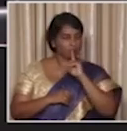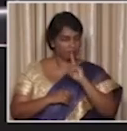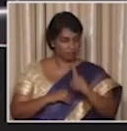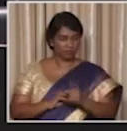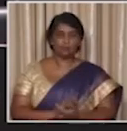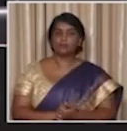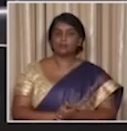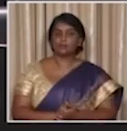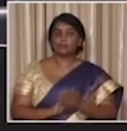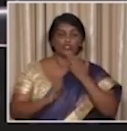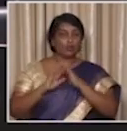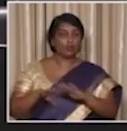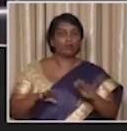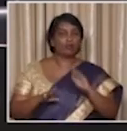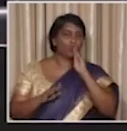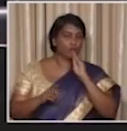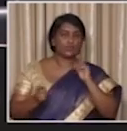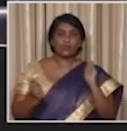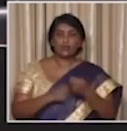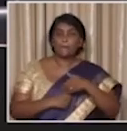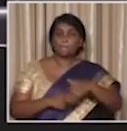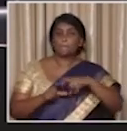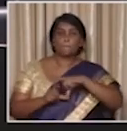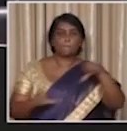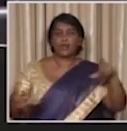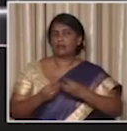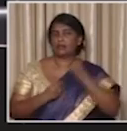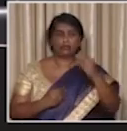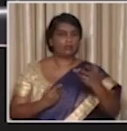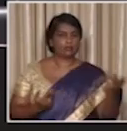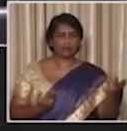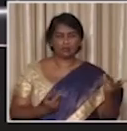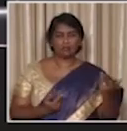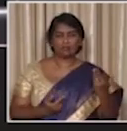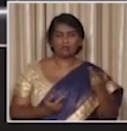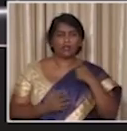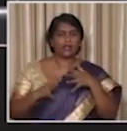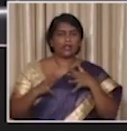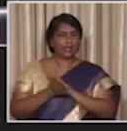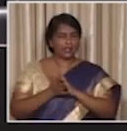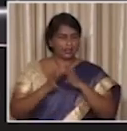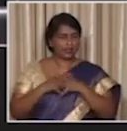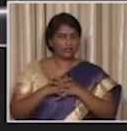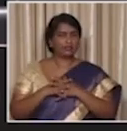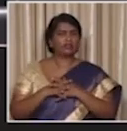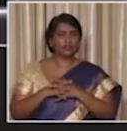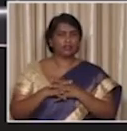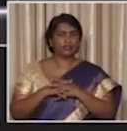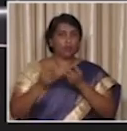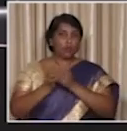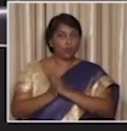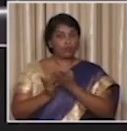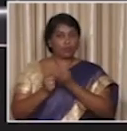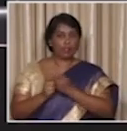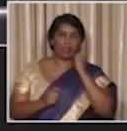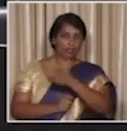kiwwa paasal daruwanta adumadana cricket bat ekakwat deela naha kiyala man hitana hesa vitarna ge vimaddagatha mudal walin nan deela nathu